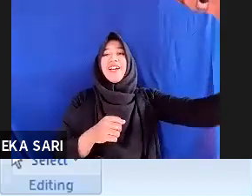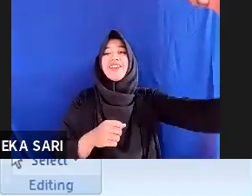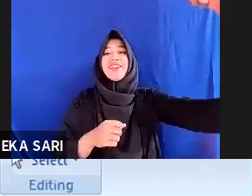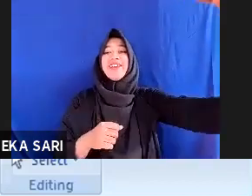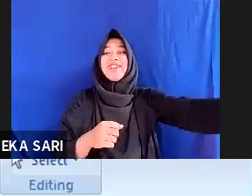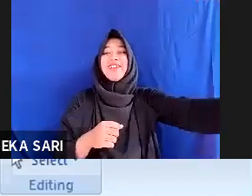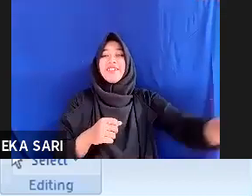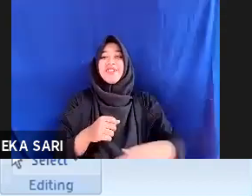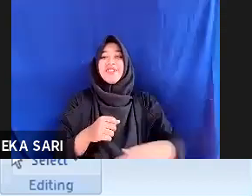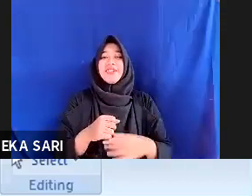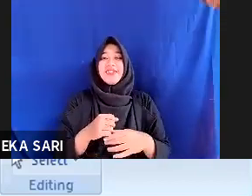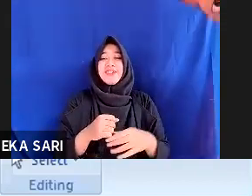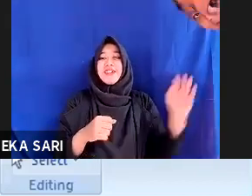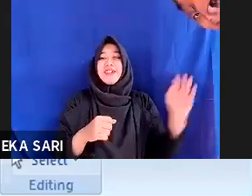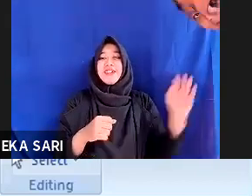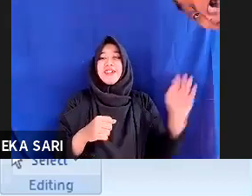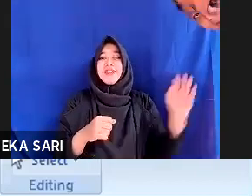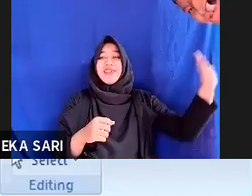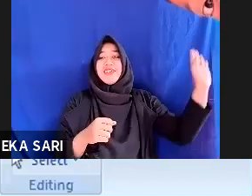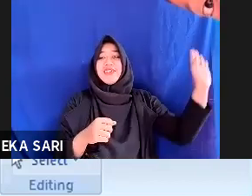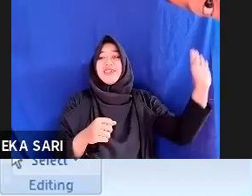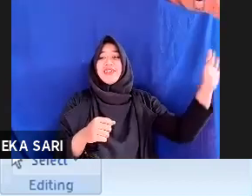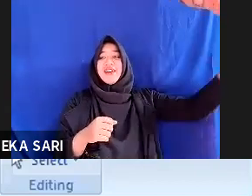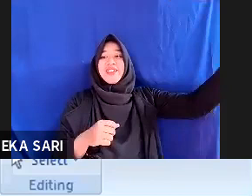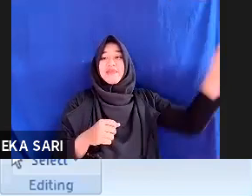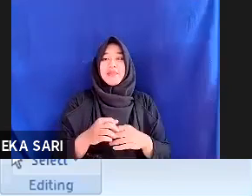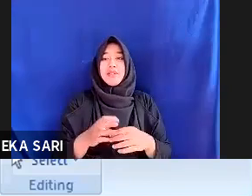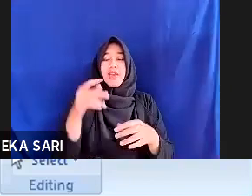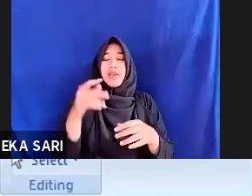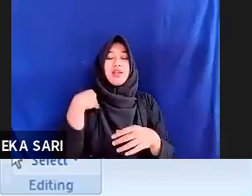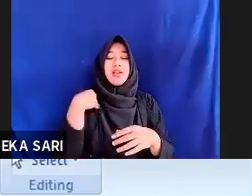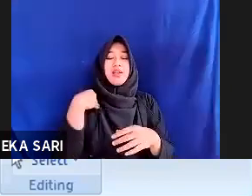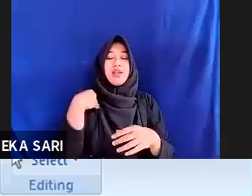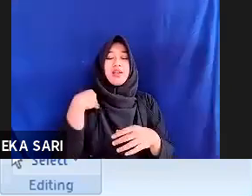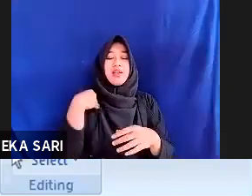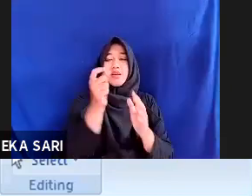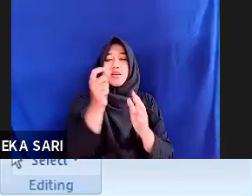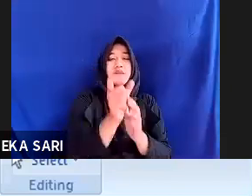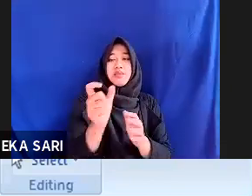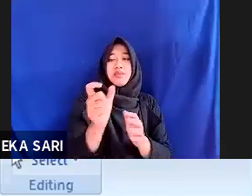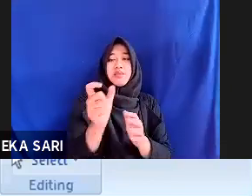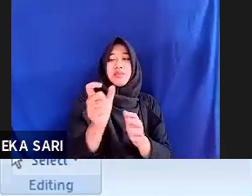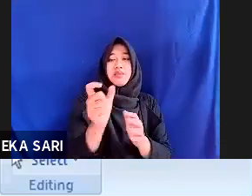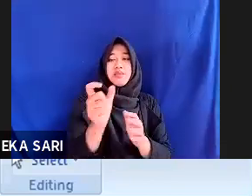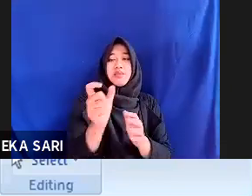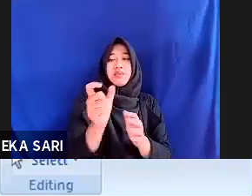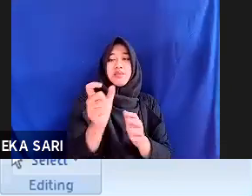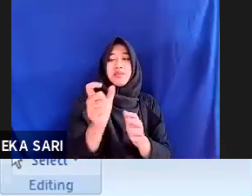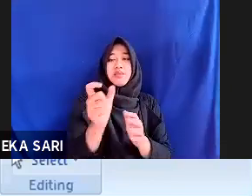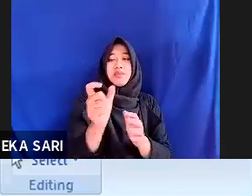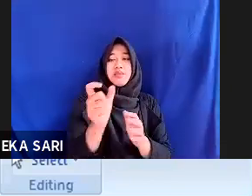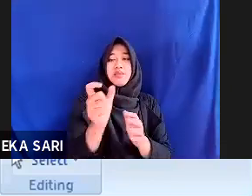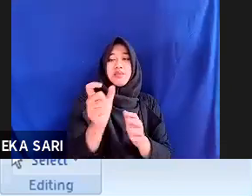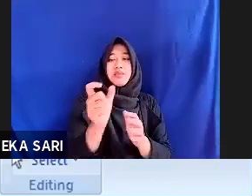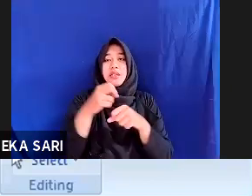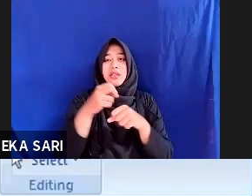yang ada di dalam undang-undang pangan itu. Yang target kita paling tinggi itu ya berdaulat secara pangan. Target berikutnya adalah mandiri